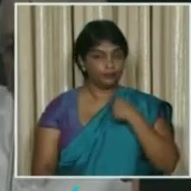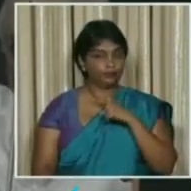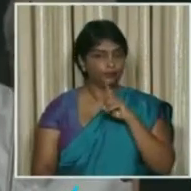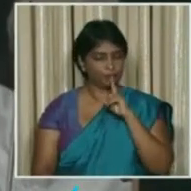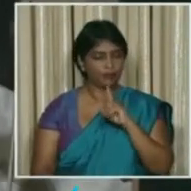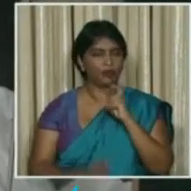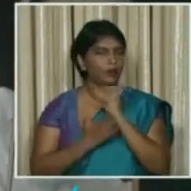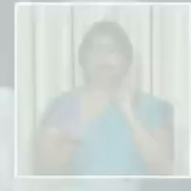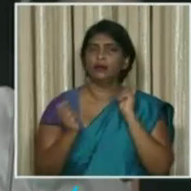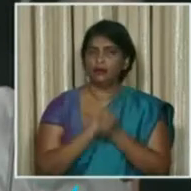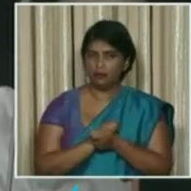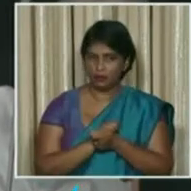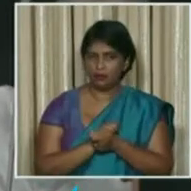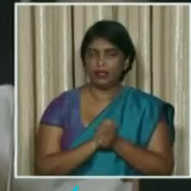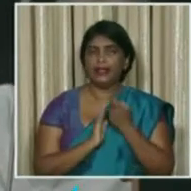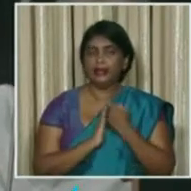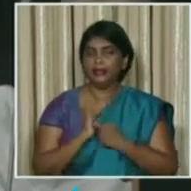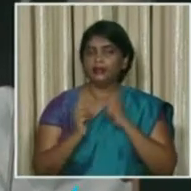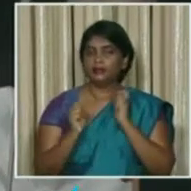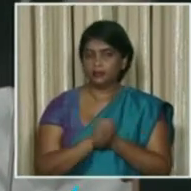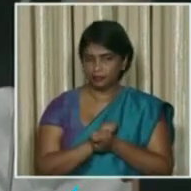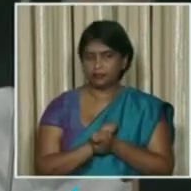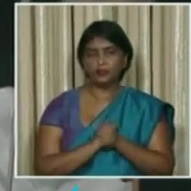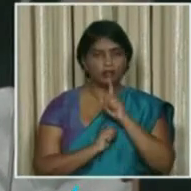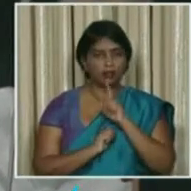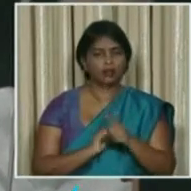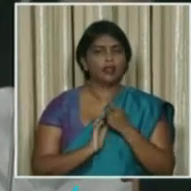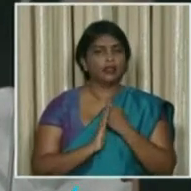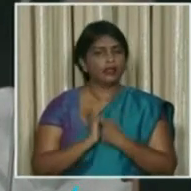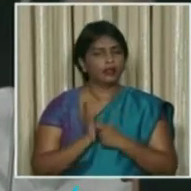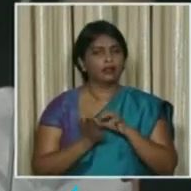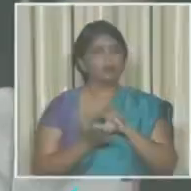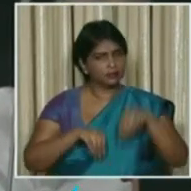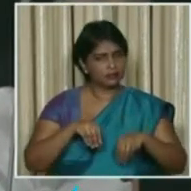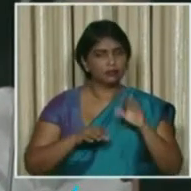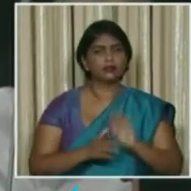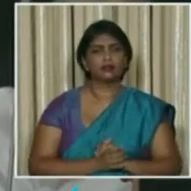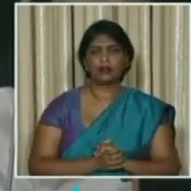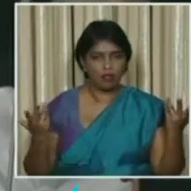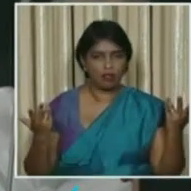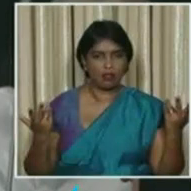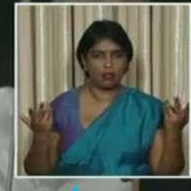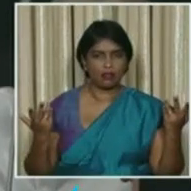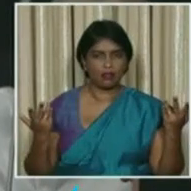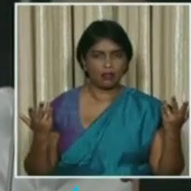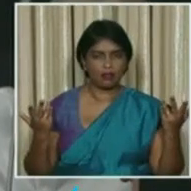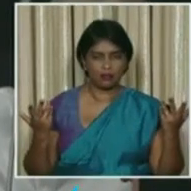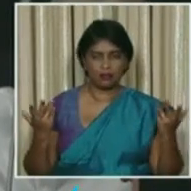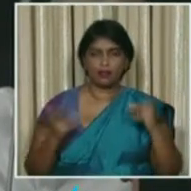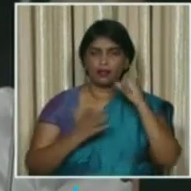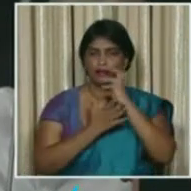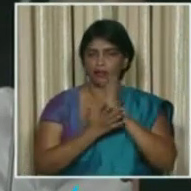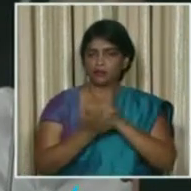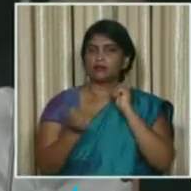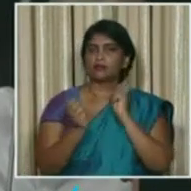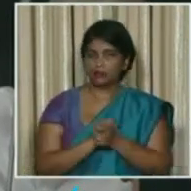මේ ව්‍යවස්ථා සංශෝධන මේ නීති සංසය ඉදිරිපත් කරයන් පස්සේ නීතියත් මේවා කළා ඡන්දේ තියෙනවා කියලා මම නැහැ කිව්වේ නේ. මම ව්‍යවස්ථා සංශෝධනේ